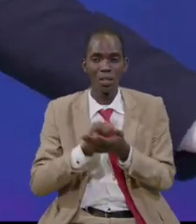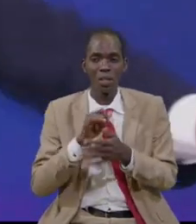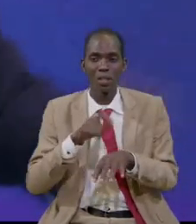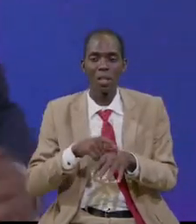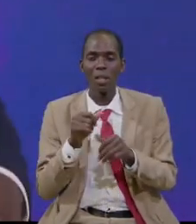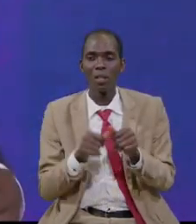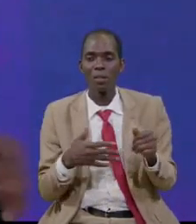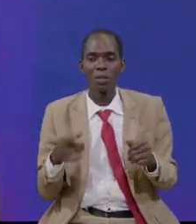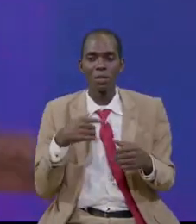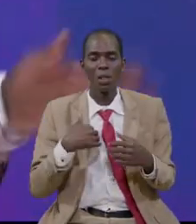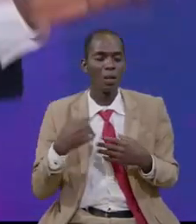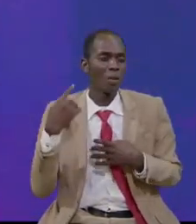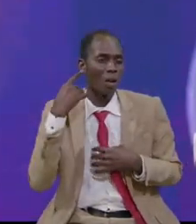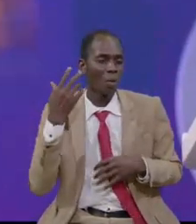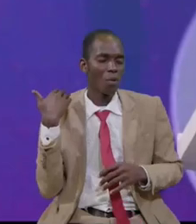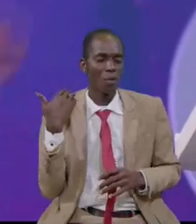entendu